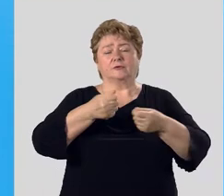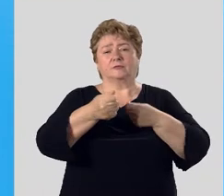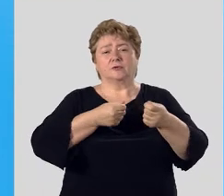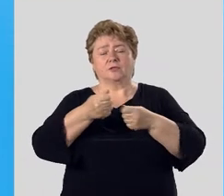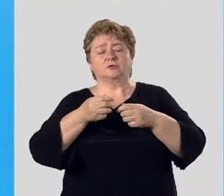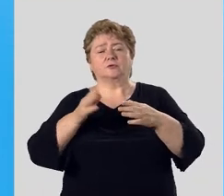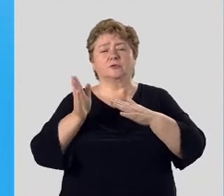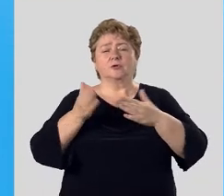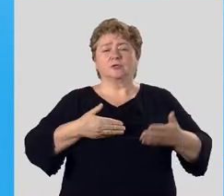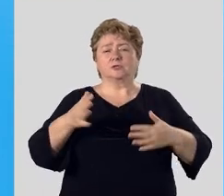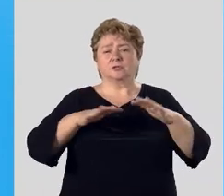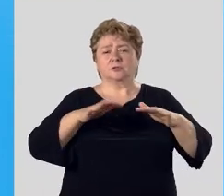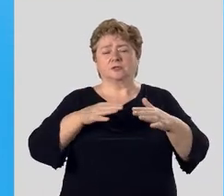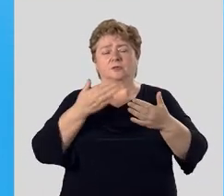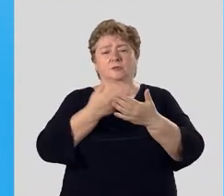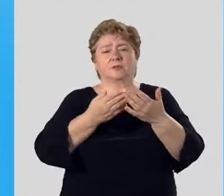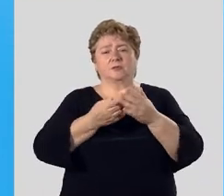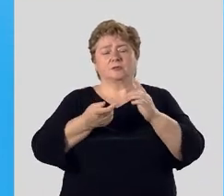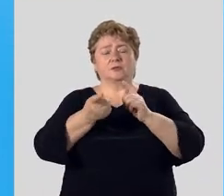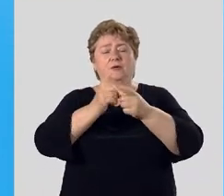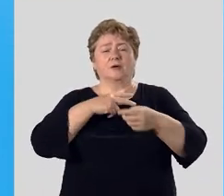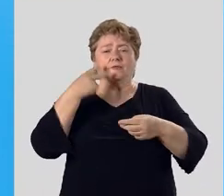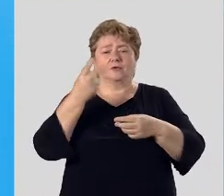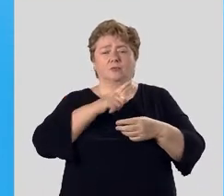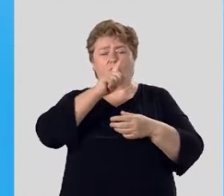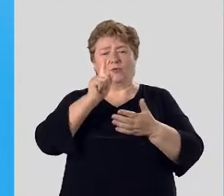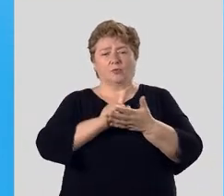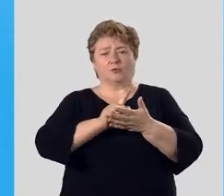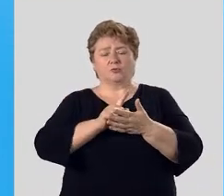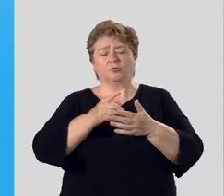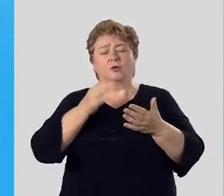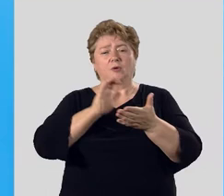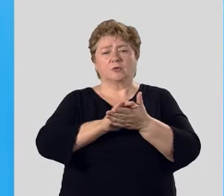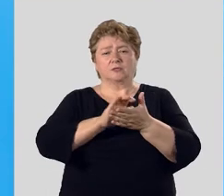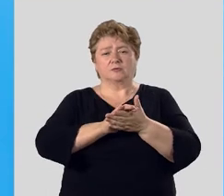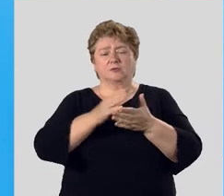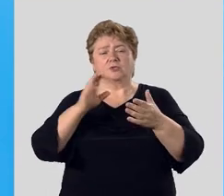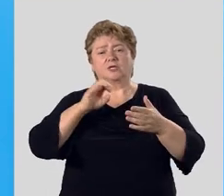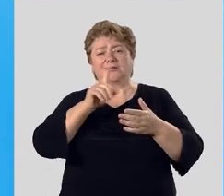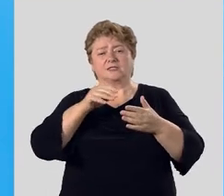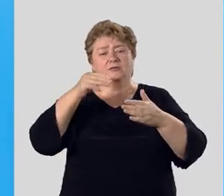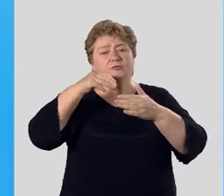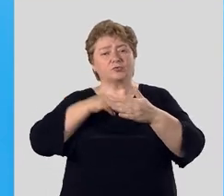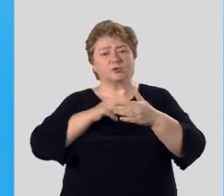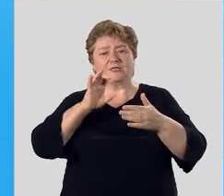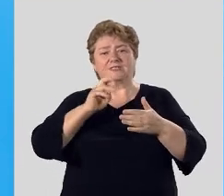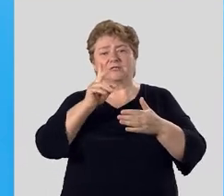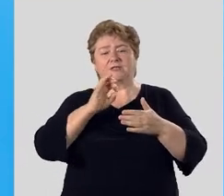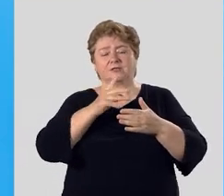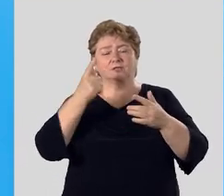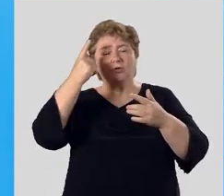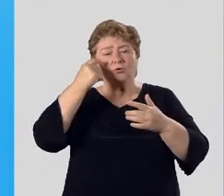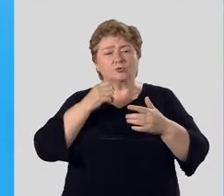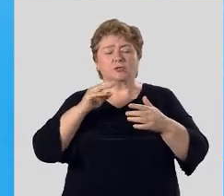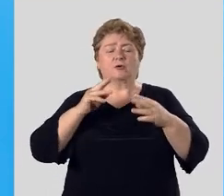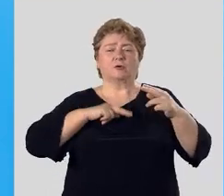процессов жизнедеятельности, я предлагаю перейти ко второму вопросу и познакомиться с железами внутренней секреции и